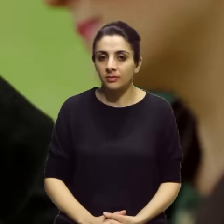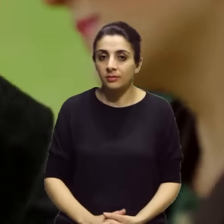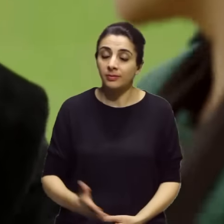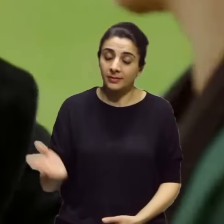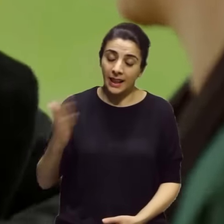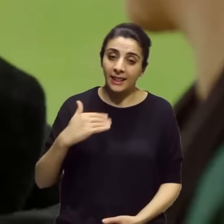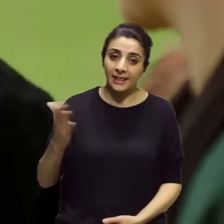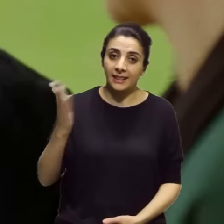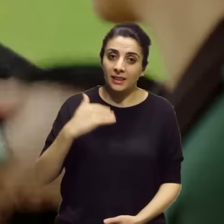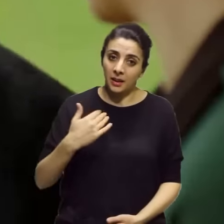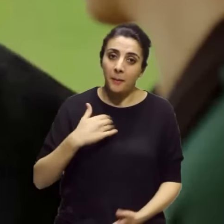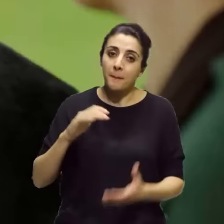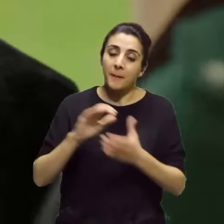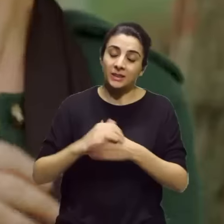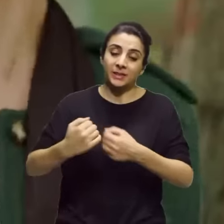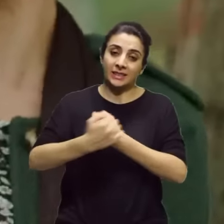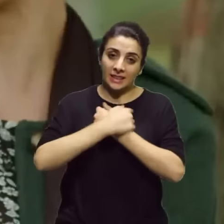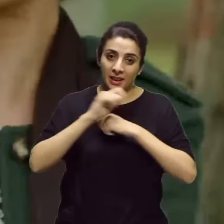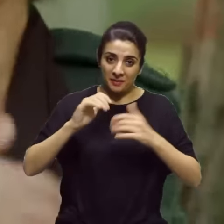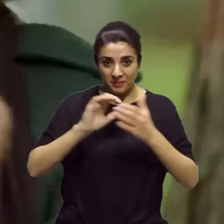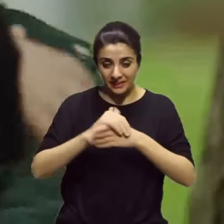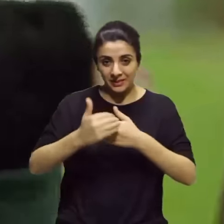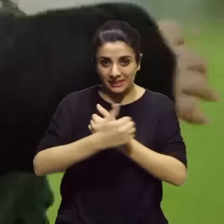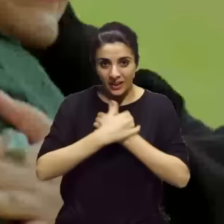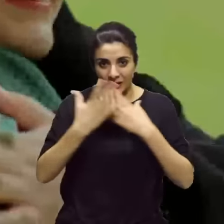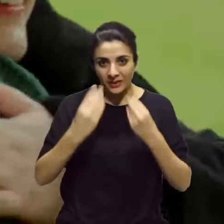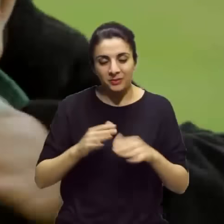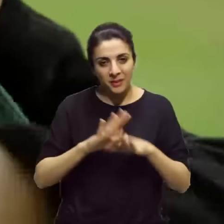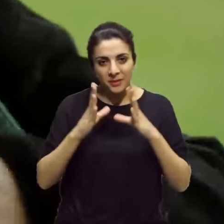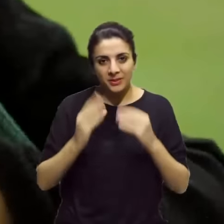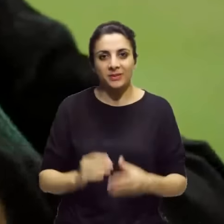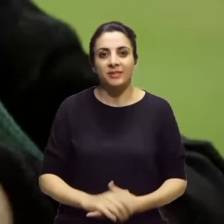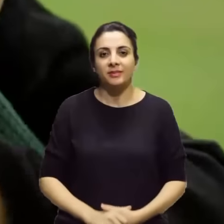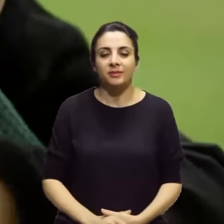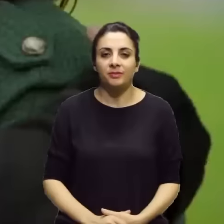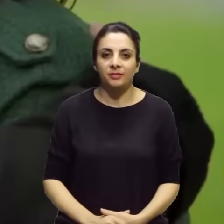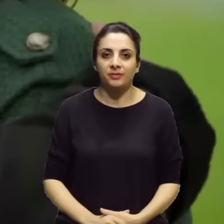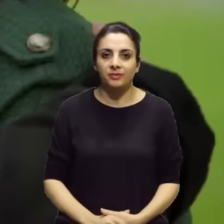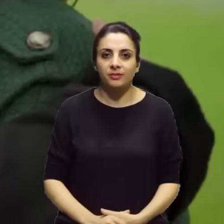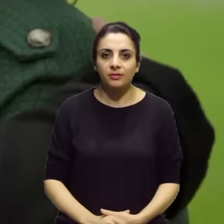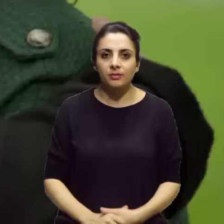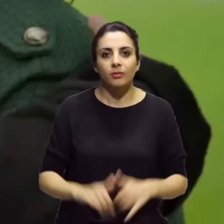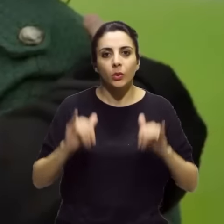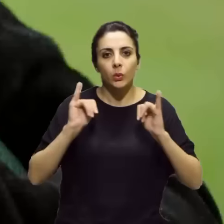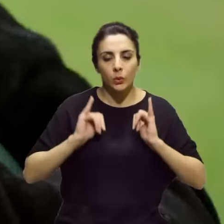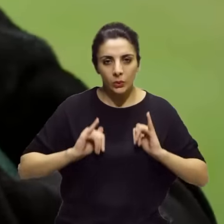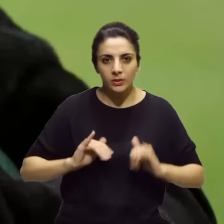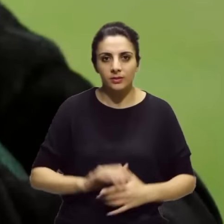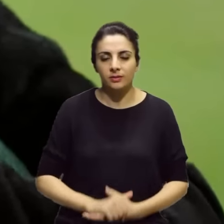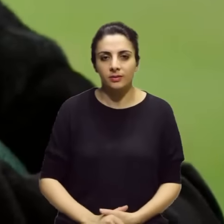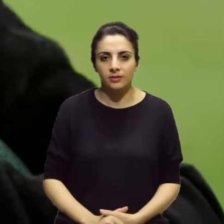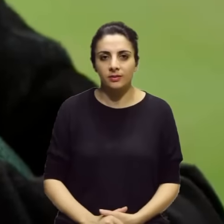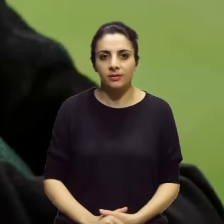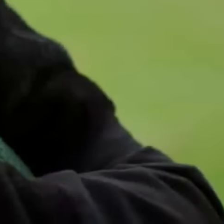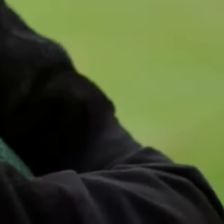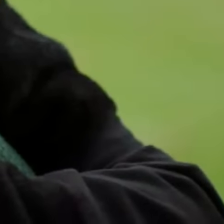Hadi gel. Barışma sarılması gel. Barışma sarılması. Karşılıklı kollarını açıp sevgiyle kucaklaşıyorlar.